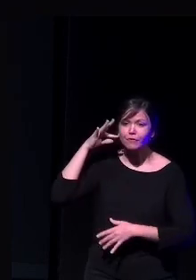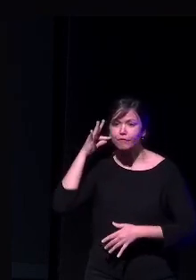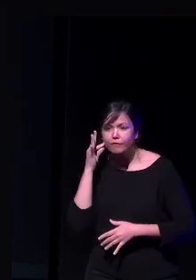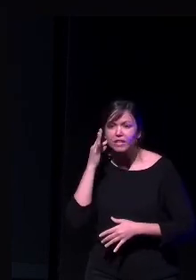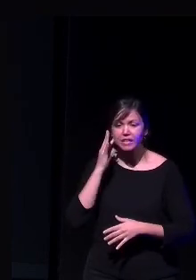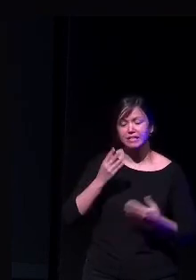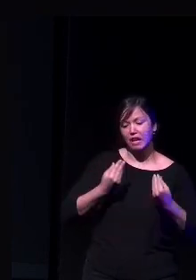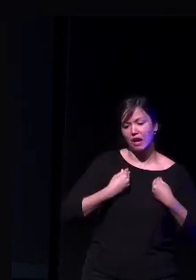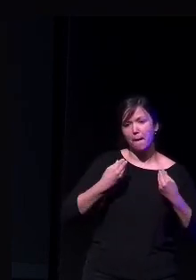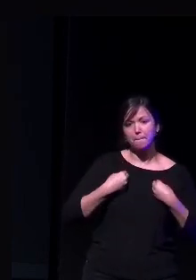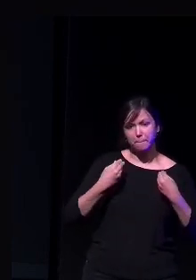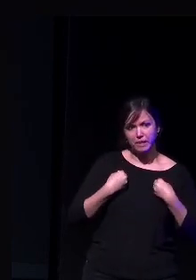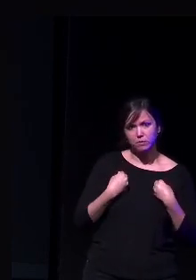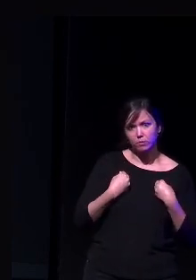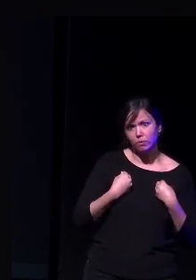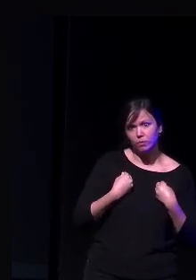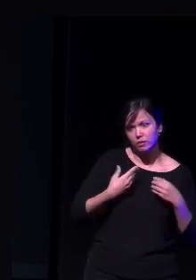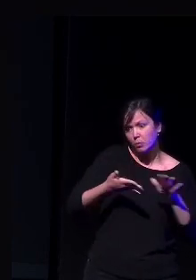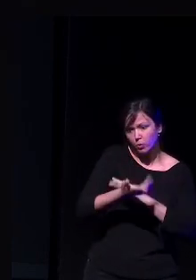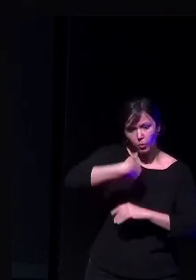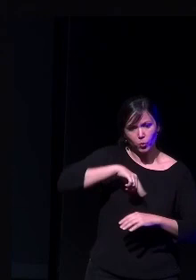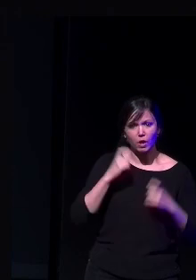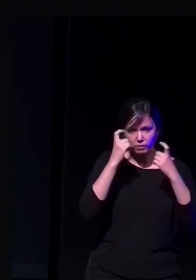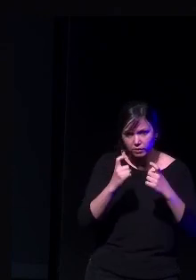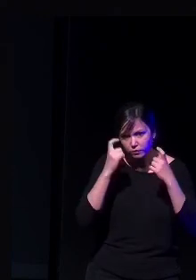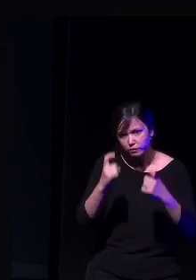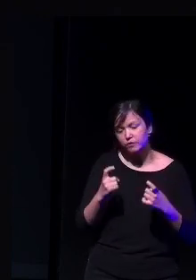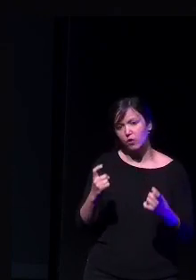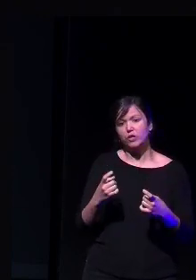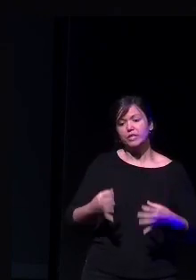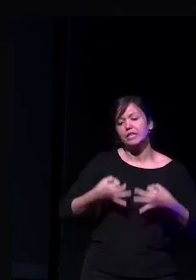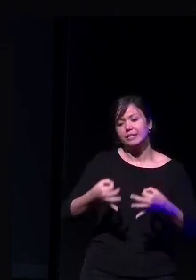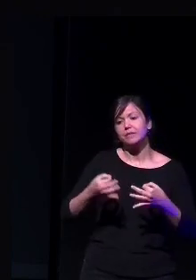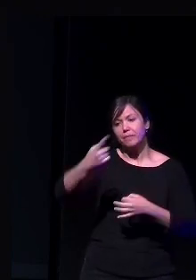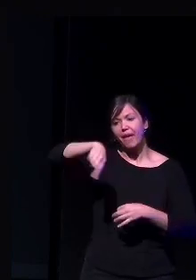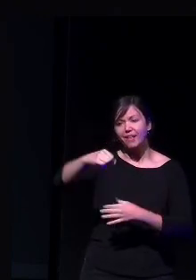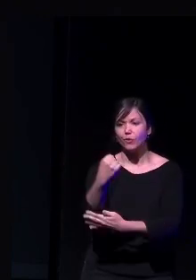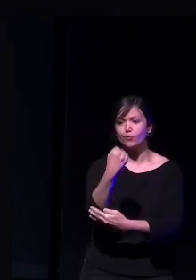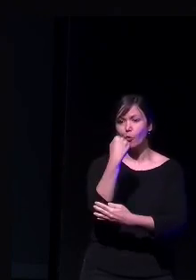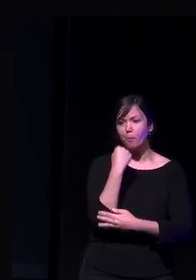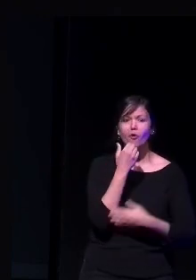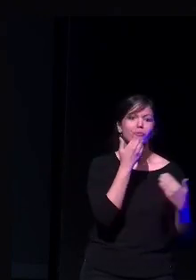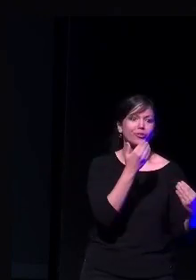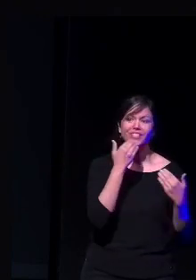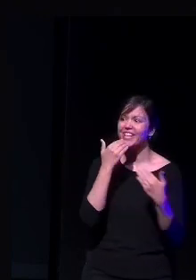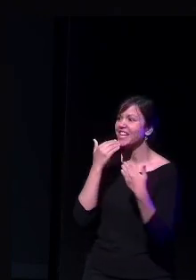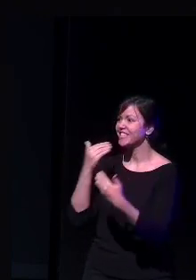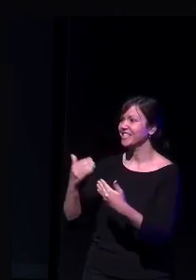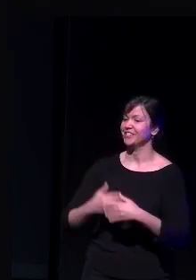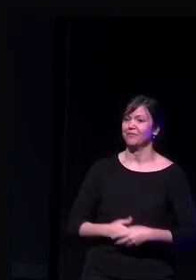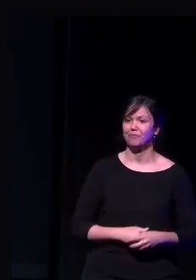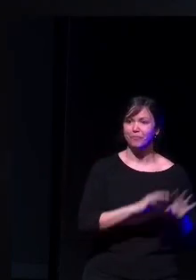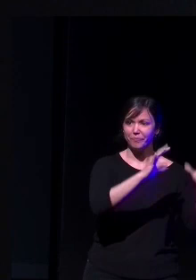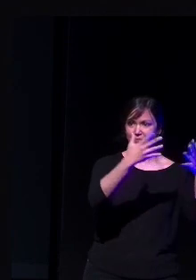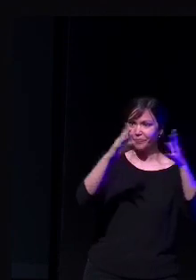viscut els efectes de la dedicació que requereix aquesta feina i que sempre ens han donat el seu suport. Moltes gràcies.